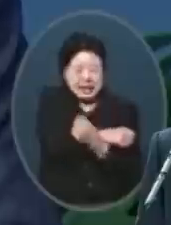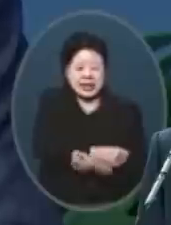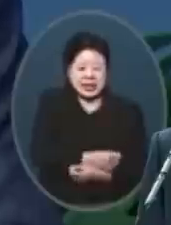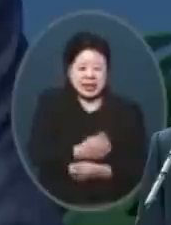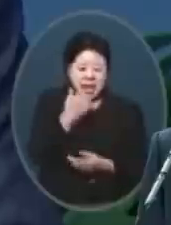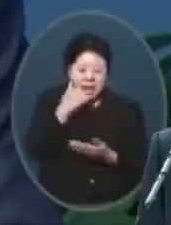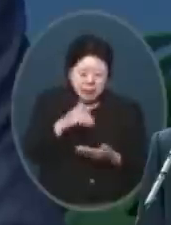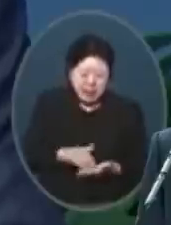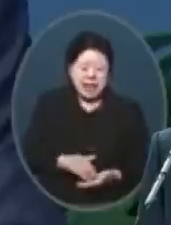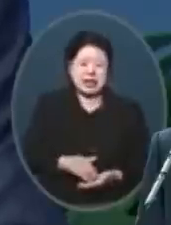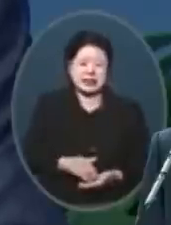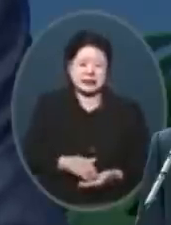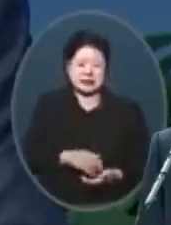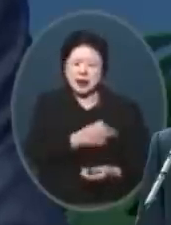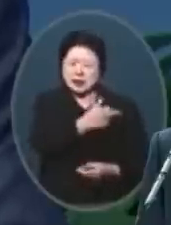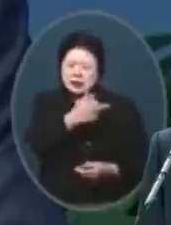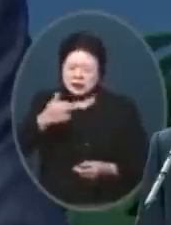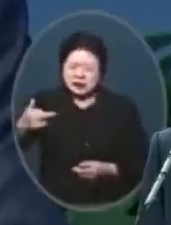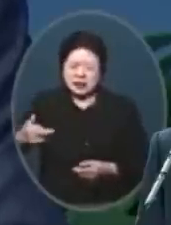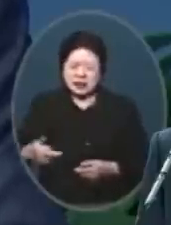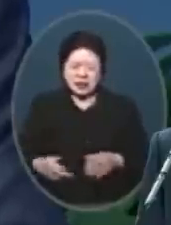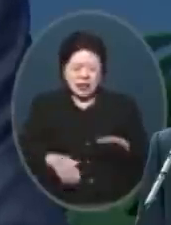밤의덩어리 같은 코끼리가